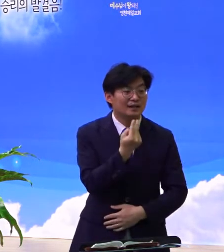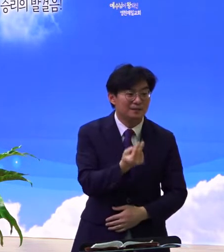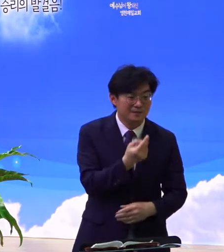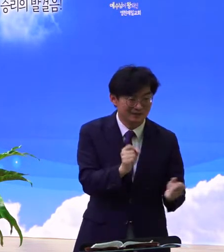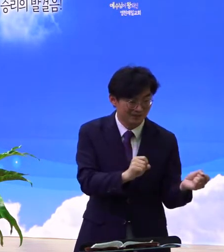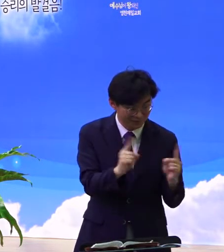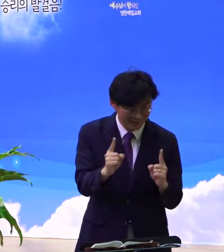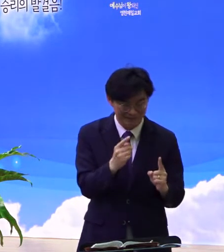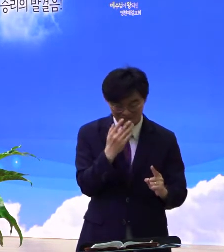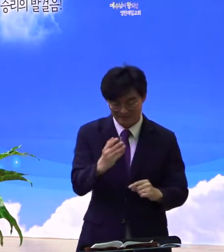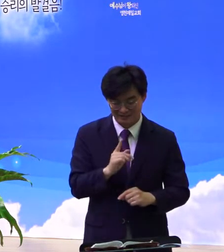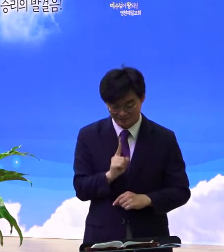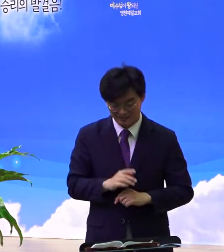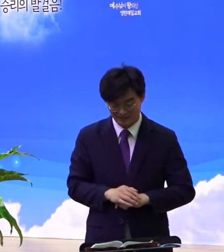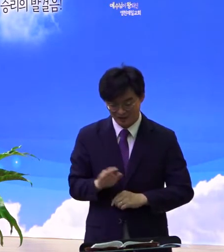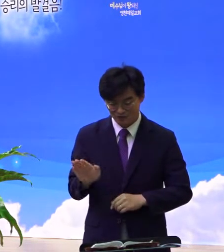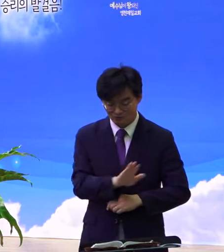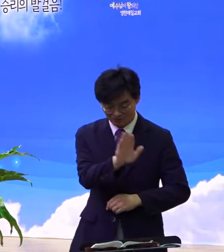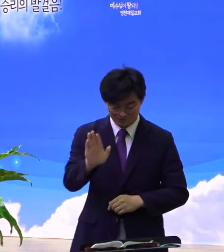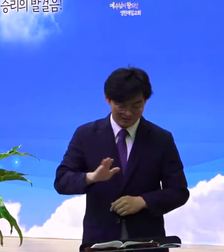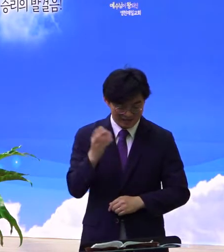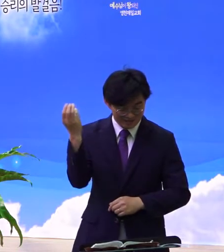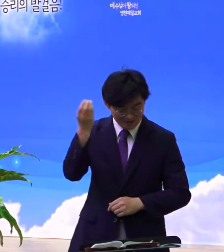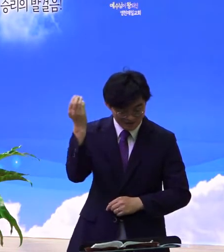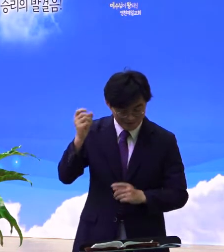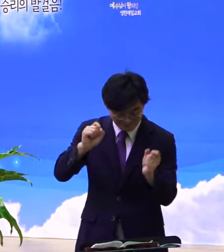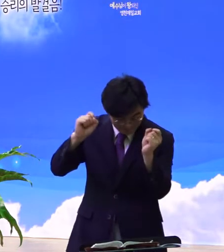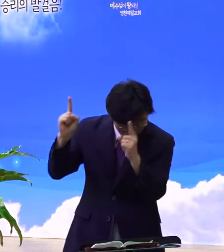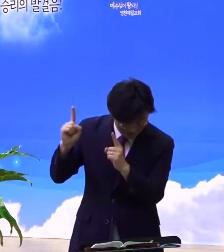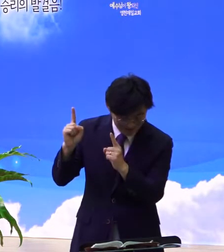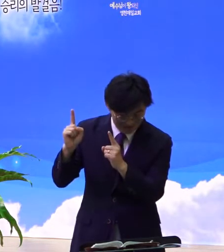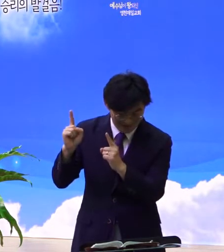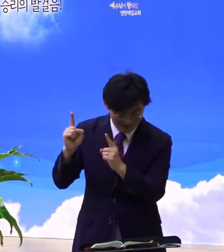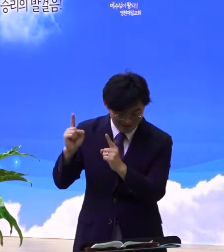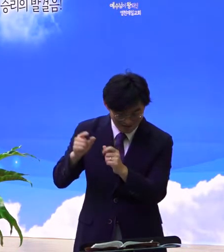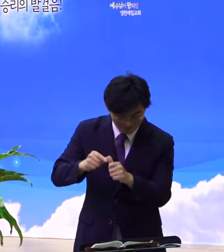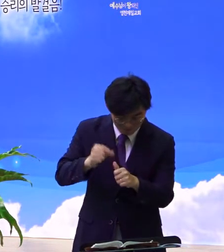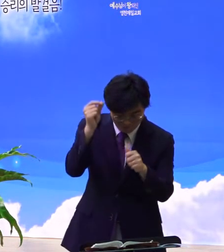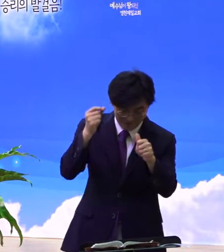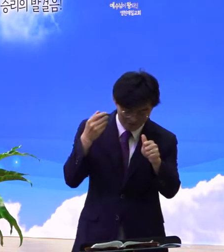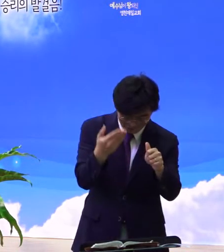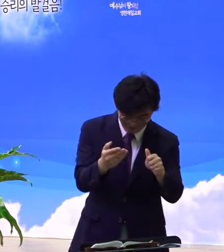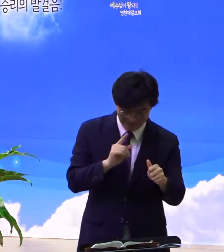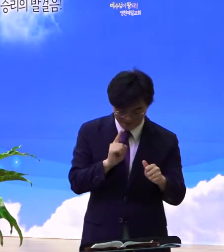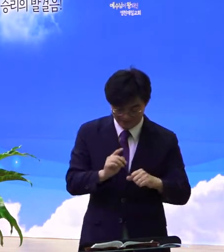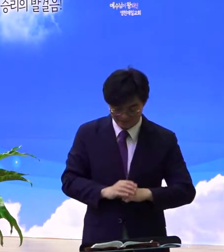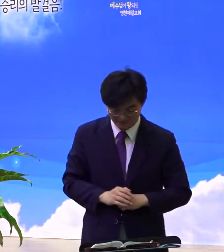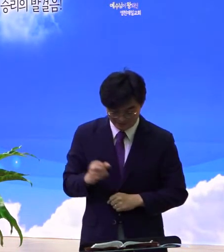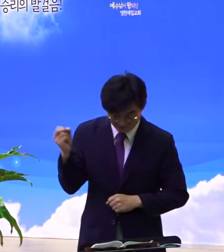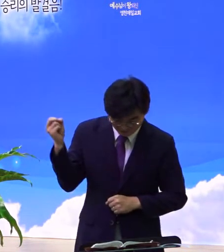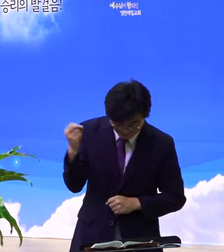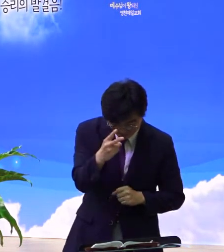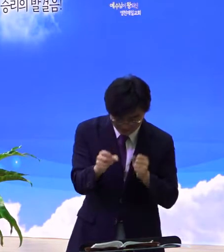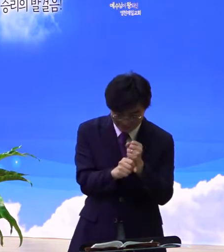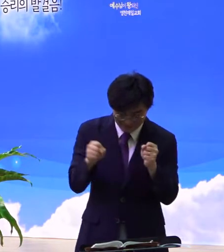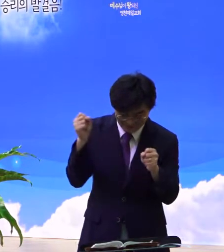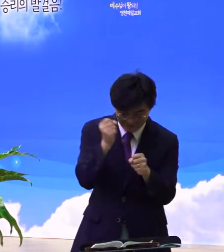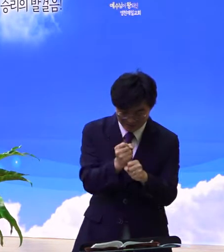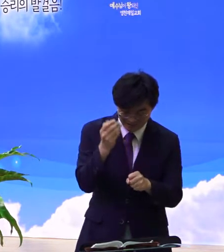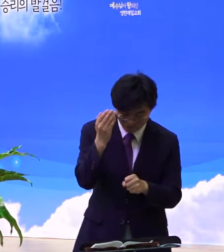말씀은 완전하여서 우리 영혼을 소성시킨다고, 살린다고, 다시 살린다고 이야기했습니다.